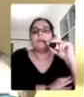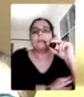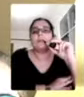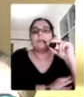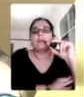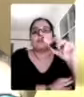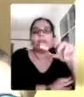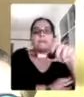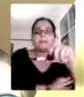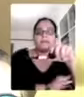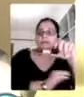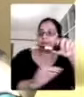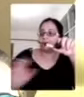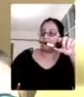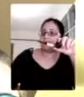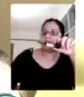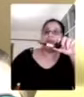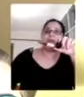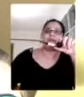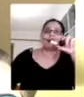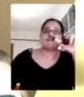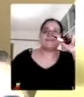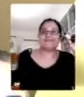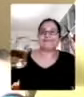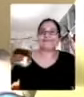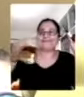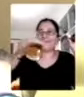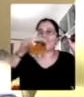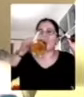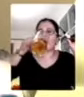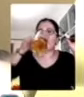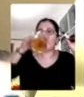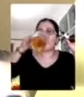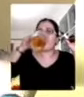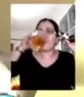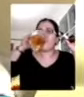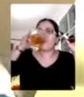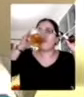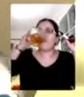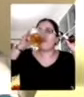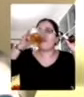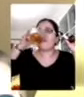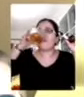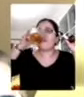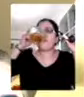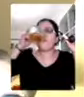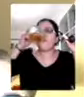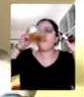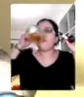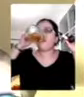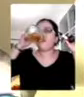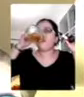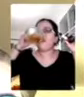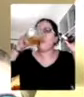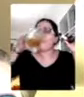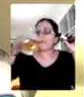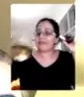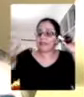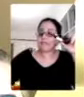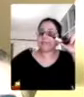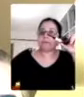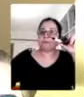O zamanlar Eminönü'nde, Sirkeci'de falan böyle kiloyla satılırdı bu şeyler, kılanlar. Çok alıp geldiğini hatırlarım. Uzun tütünleri evde